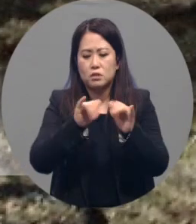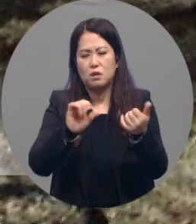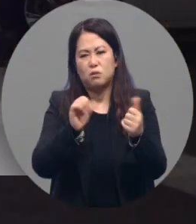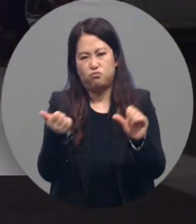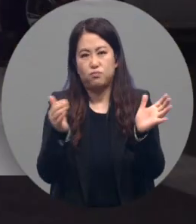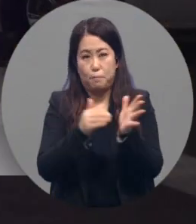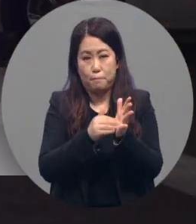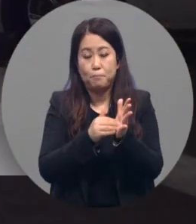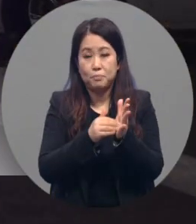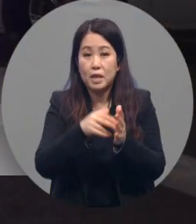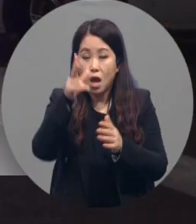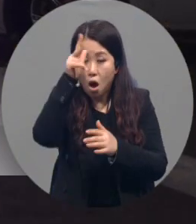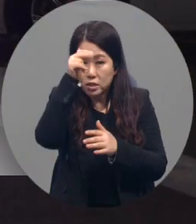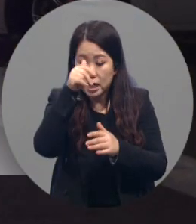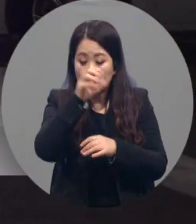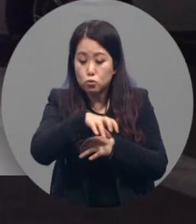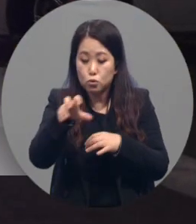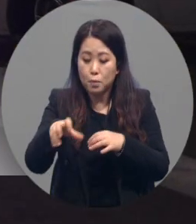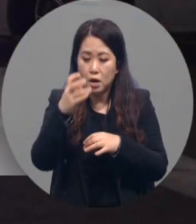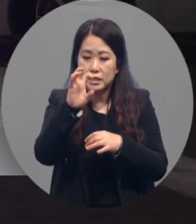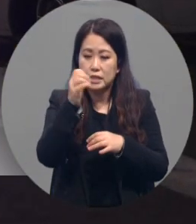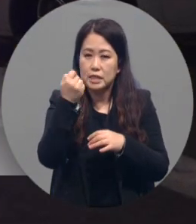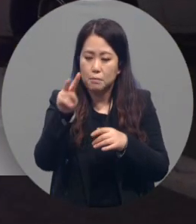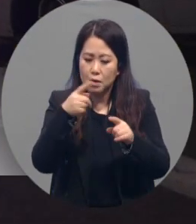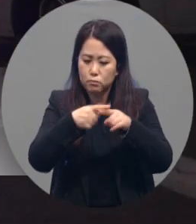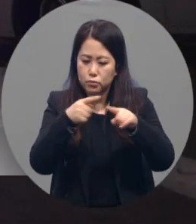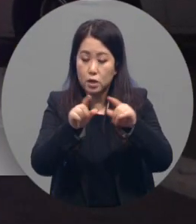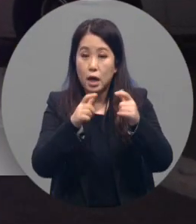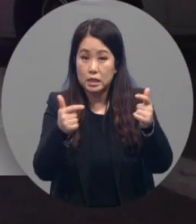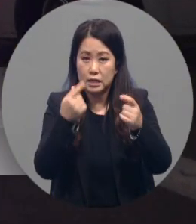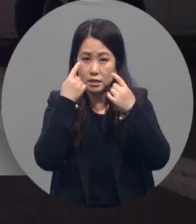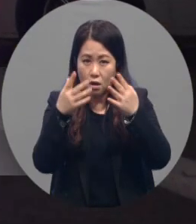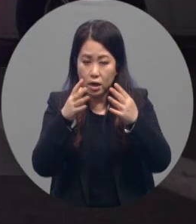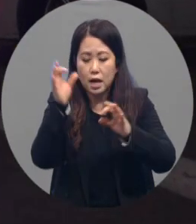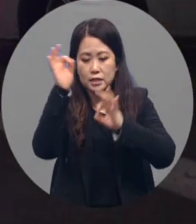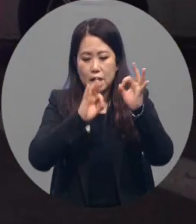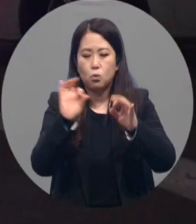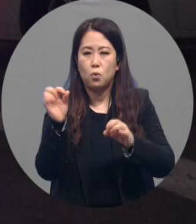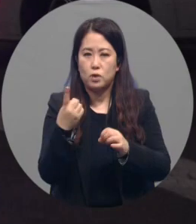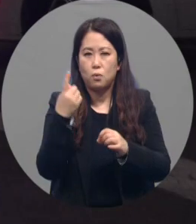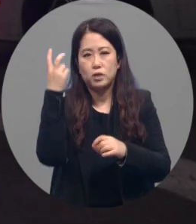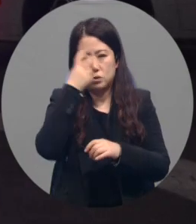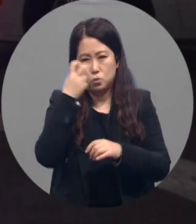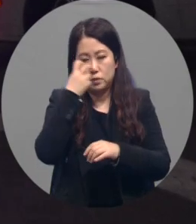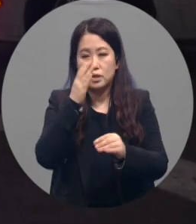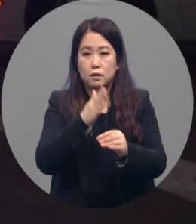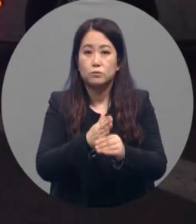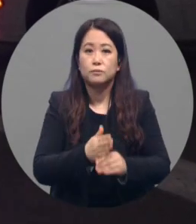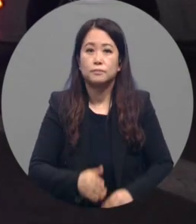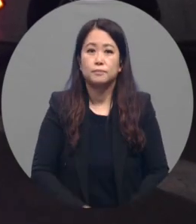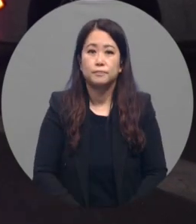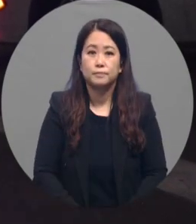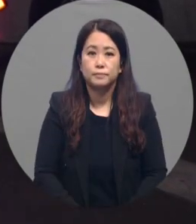숨졌습니다 경찰은 주변 CCTV 등을 분석하는 등 정확한 사고 경위를 조사하고 있습니다